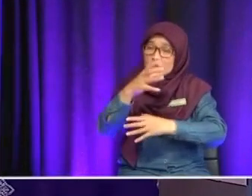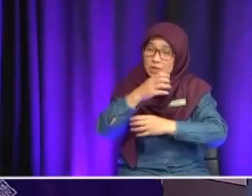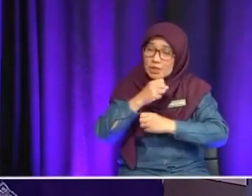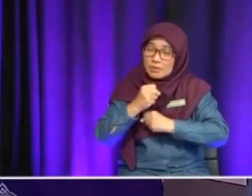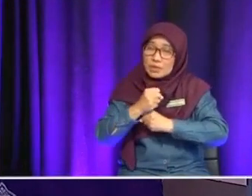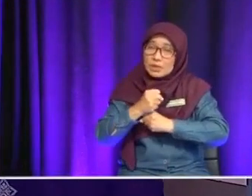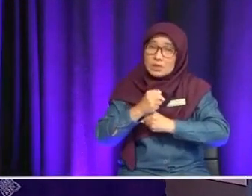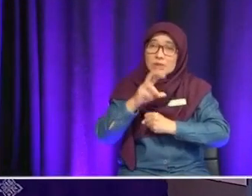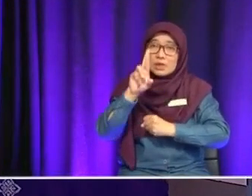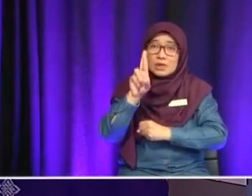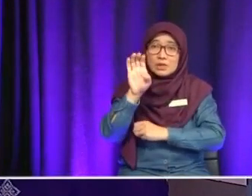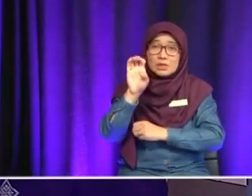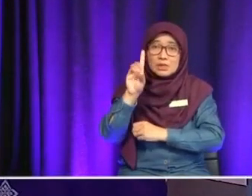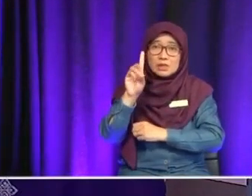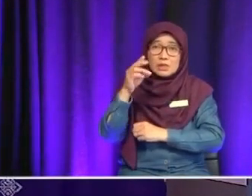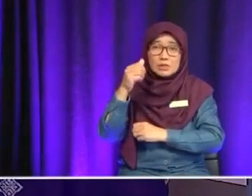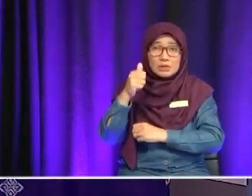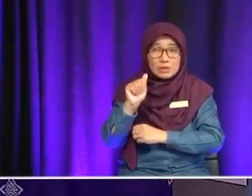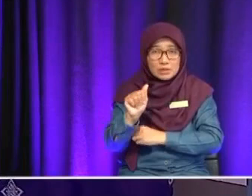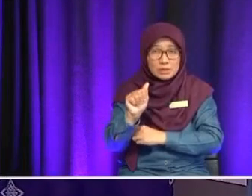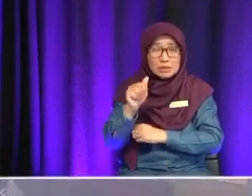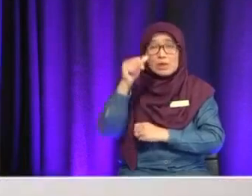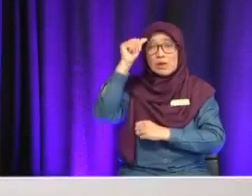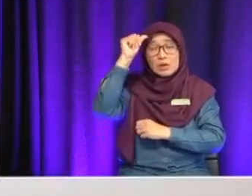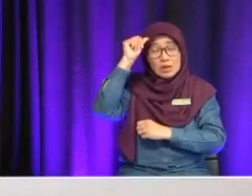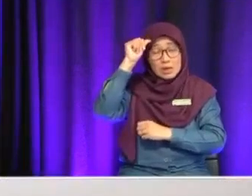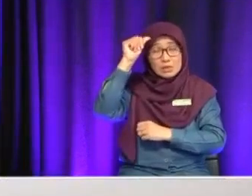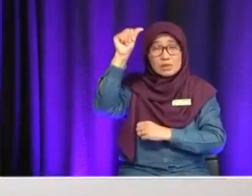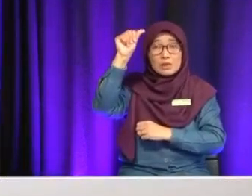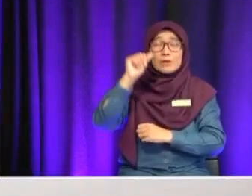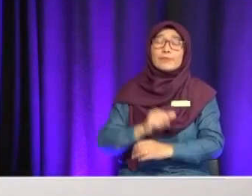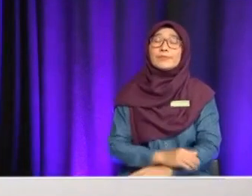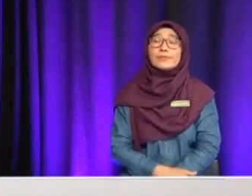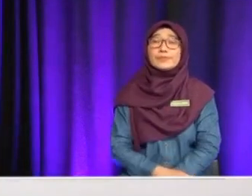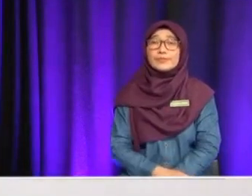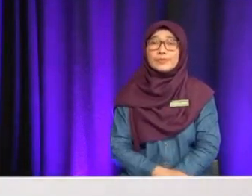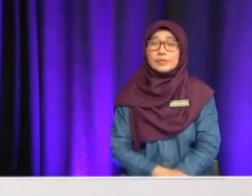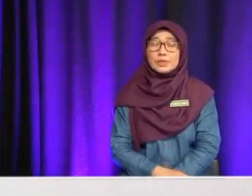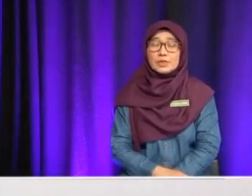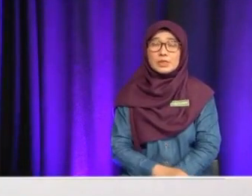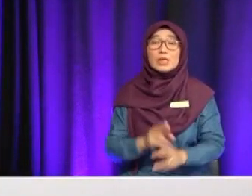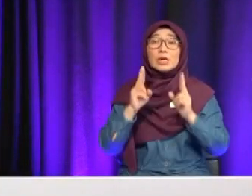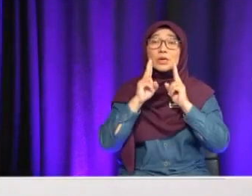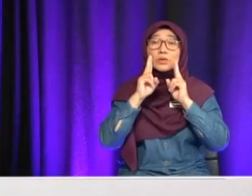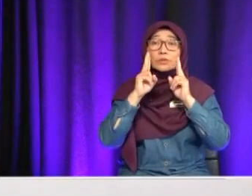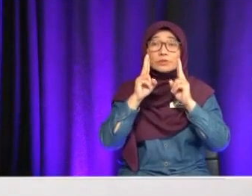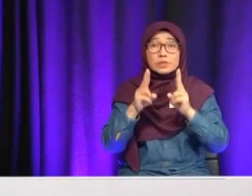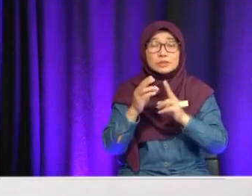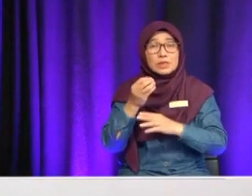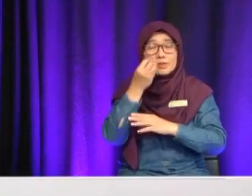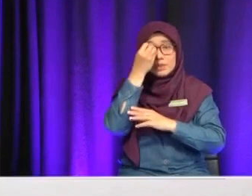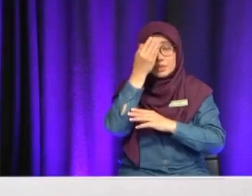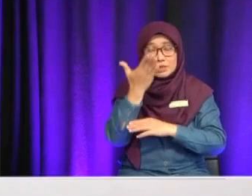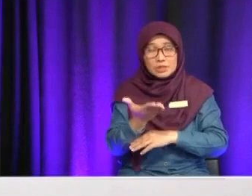Allah semata-mata. Sebab itulah pada awal sesi tadi, Ustazah menekankan bahawa